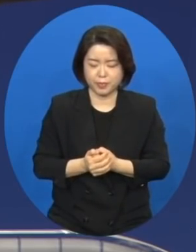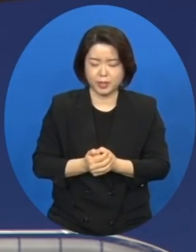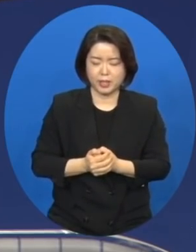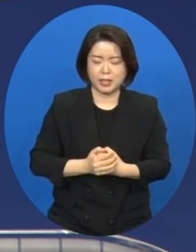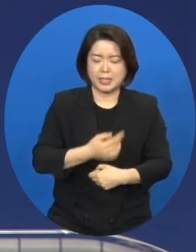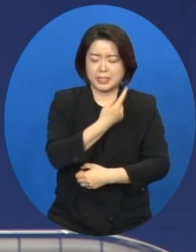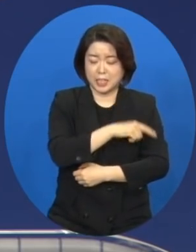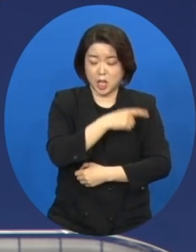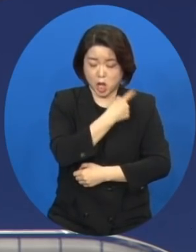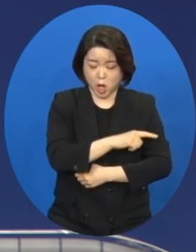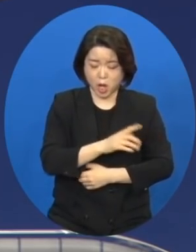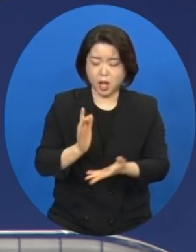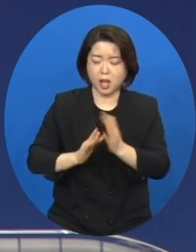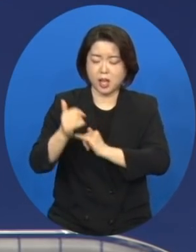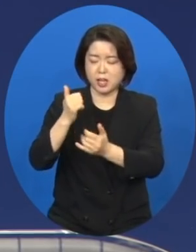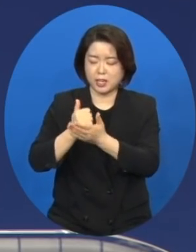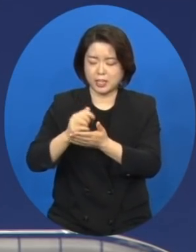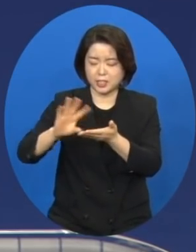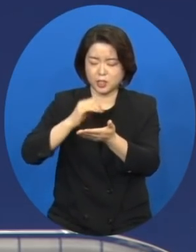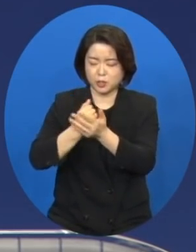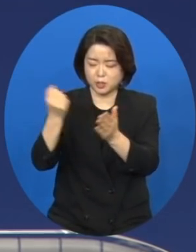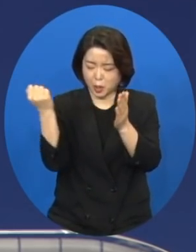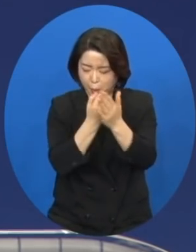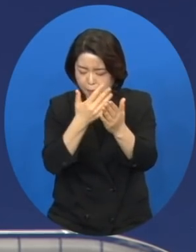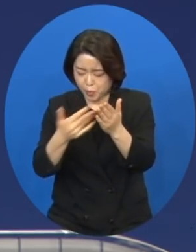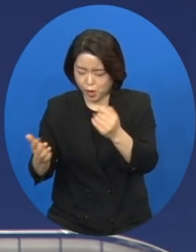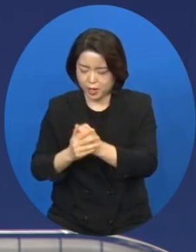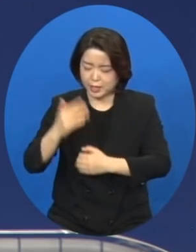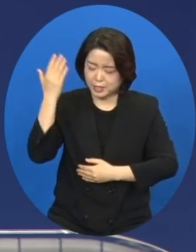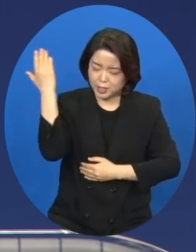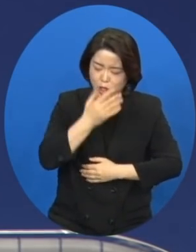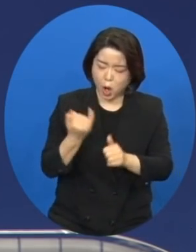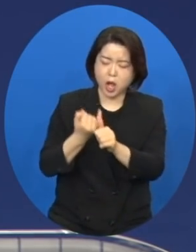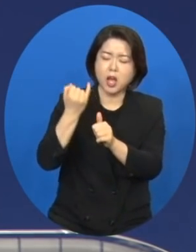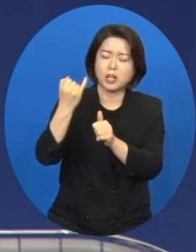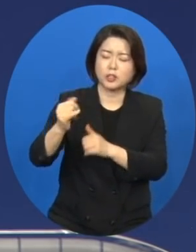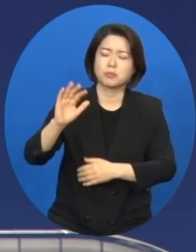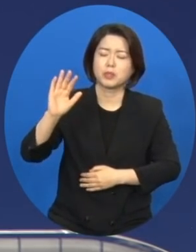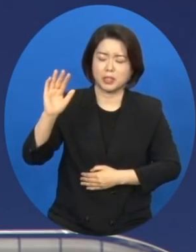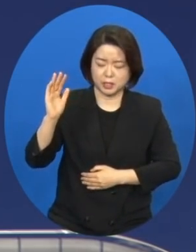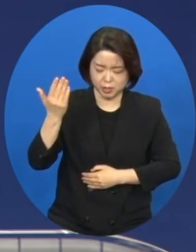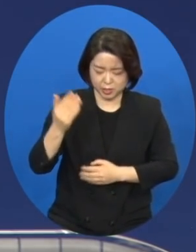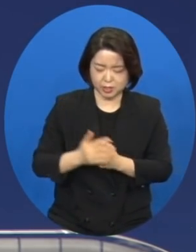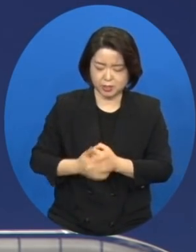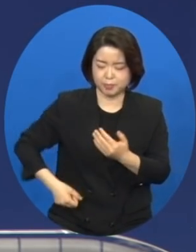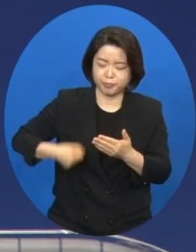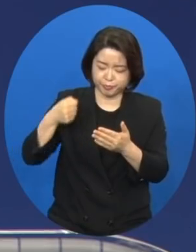자격이 없지만 예수 그리스도의 보혈로 정결한 신부가 되어가기를